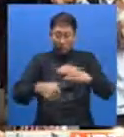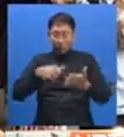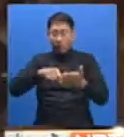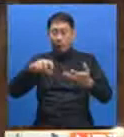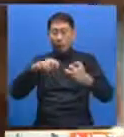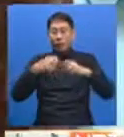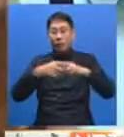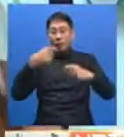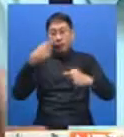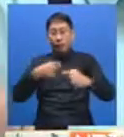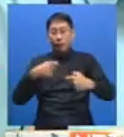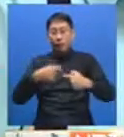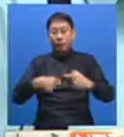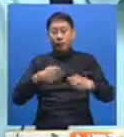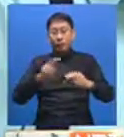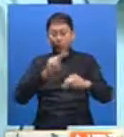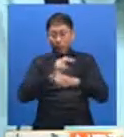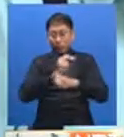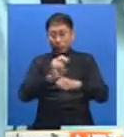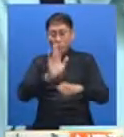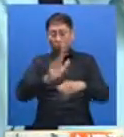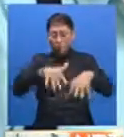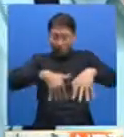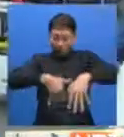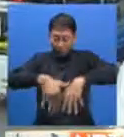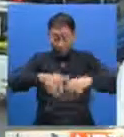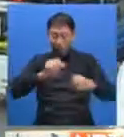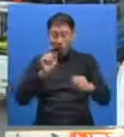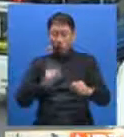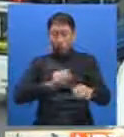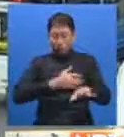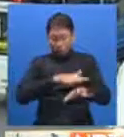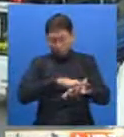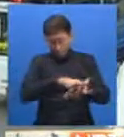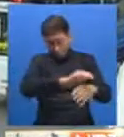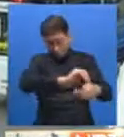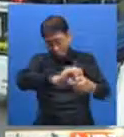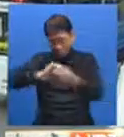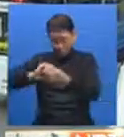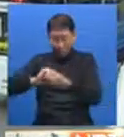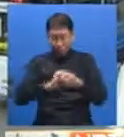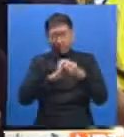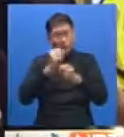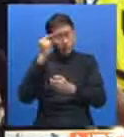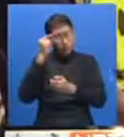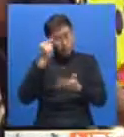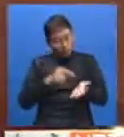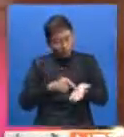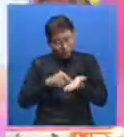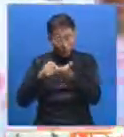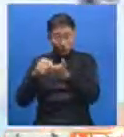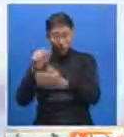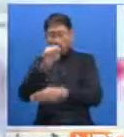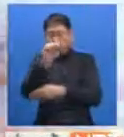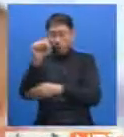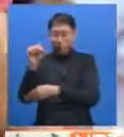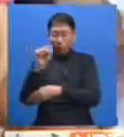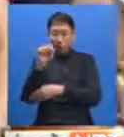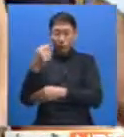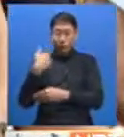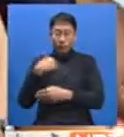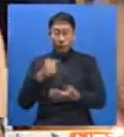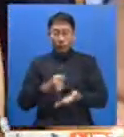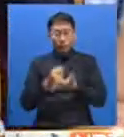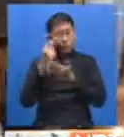ากจึงเป็นหน้าที่ของประชาชนทุกคนที่ต้องมีส่วนร่วมด้วยการเสนอความคิดเข้าไปยังสภาปฏิรูปแห่งชาติเพื่อ